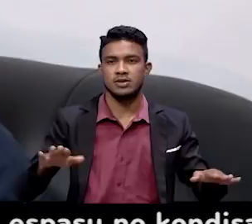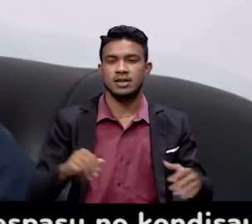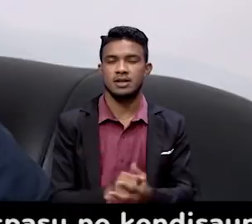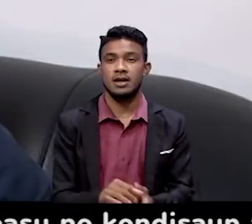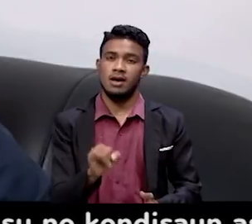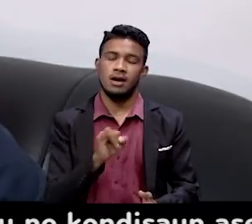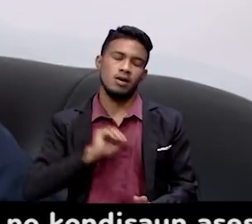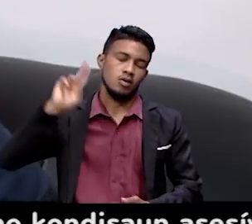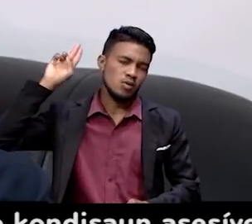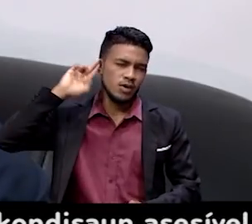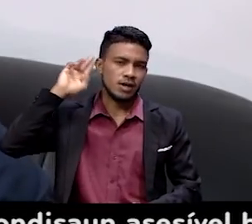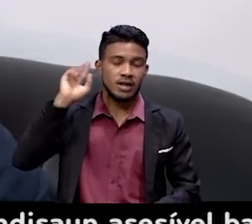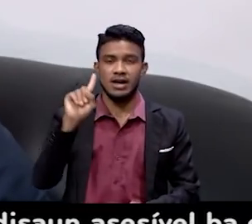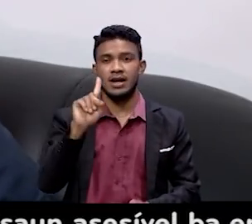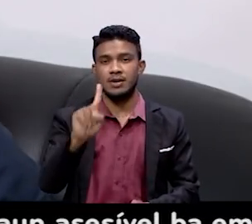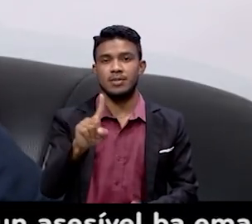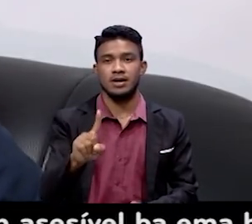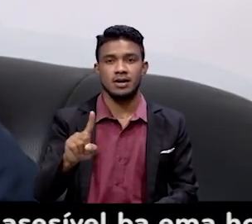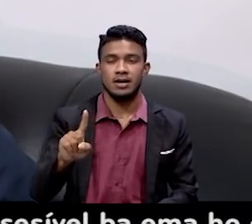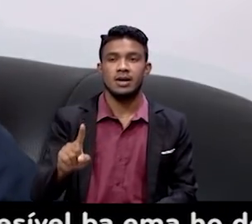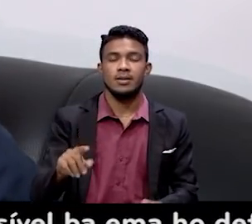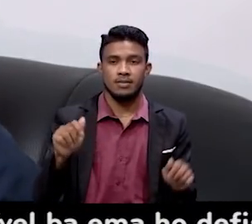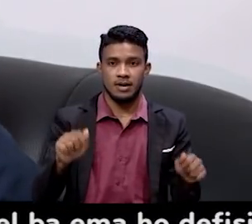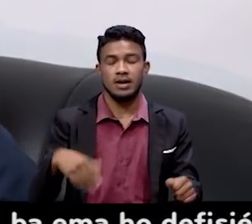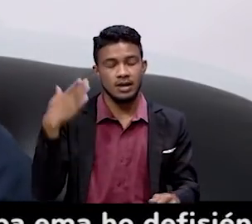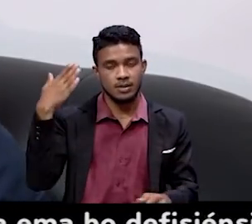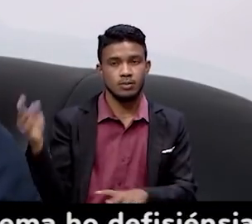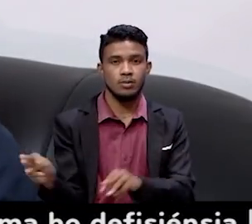harona ona kata ke iha ida maka sobreviventi hela Indonesia